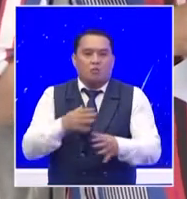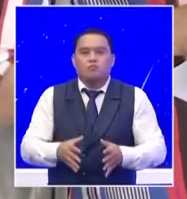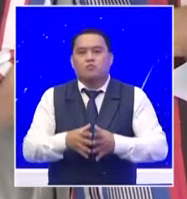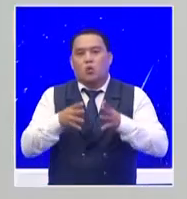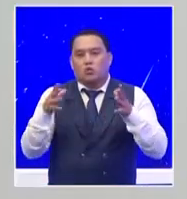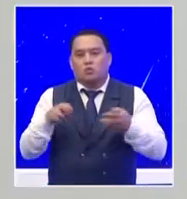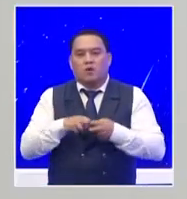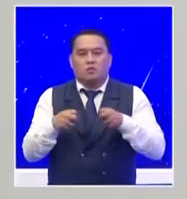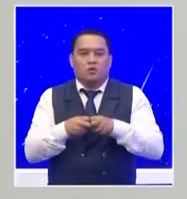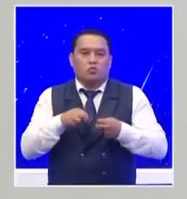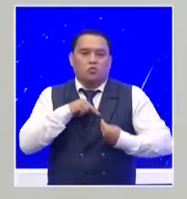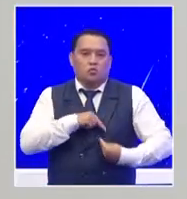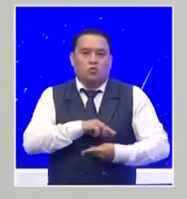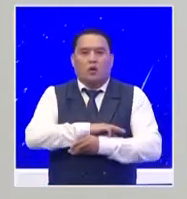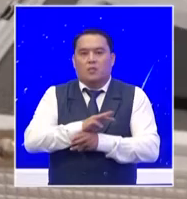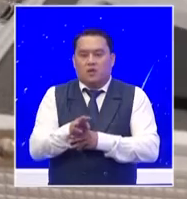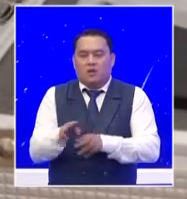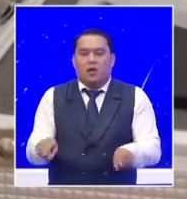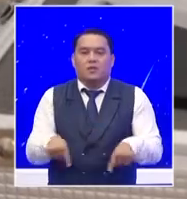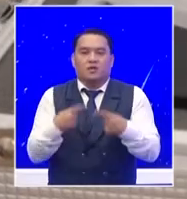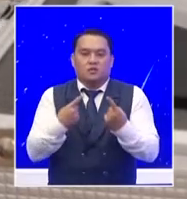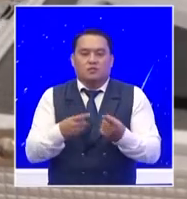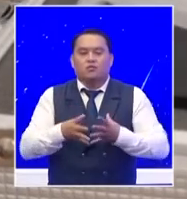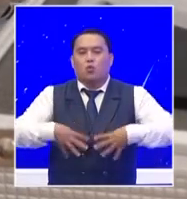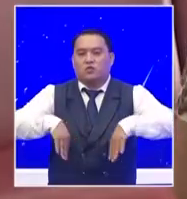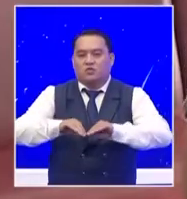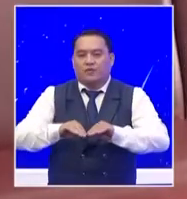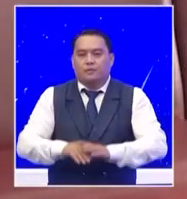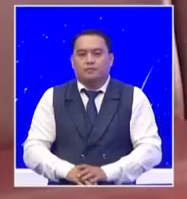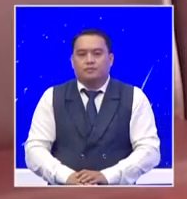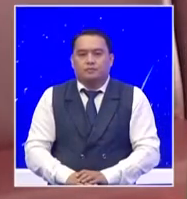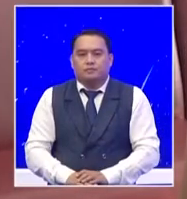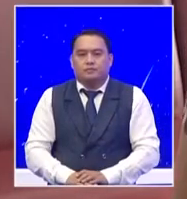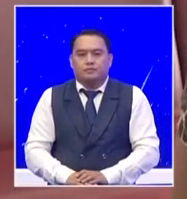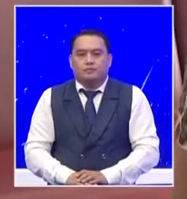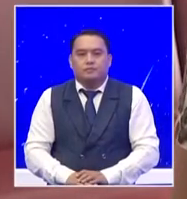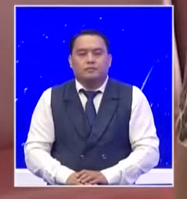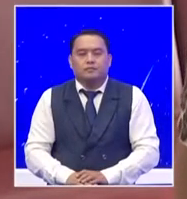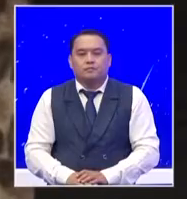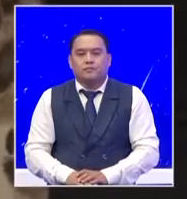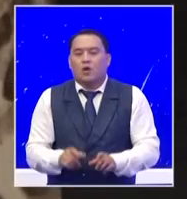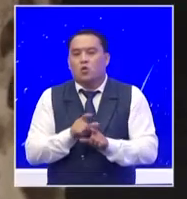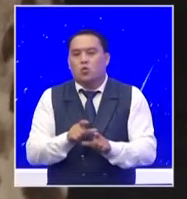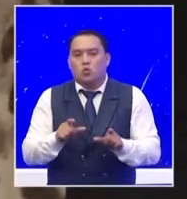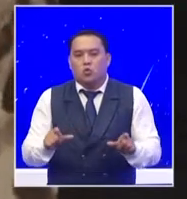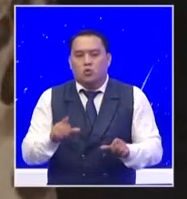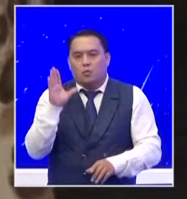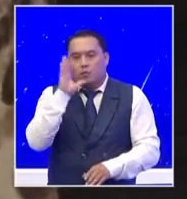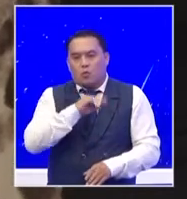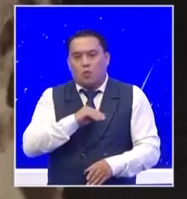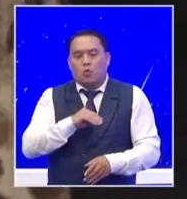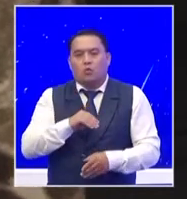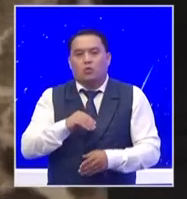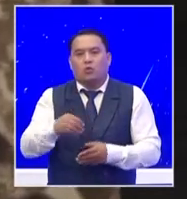большинства из них проблемы с трудоустройством, реабилитацией и адаптацией в обществе. Люди с особыми потребностями смогут писать на